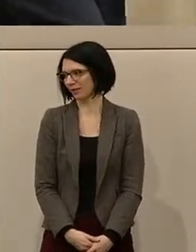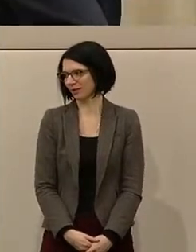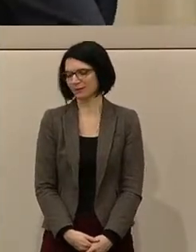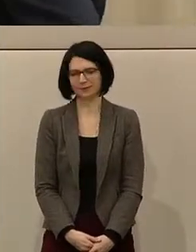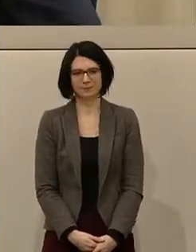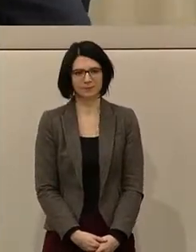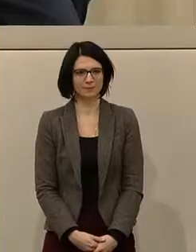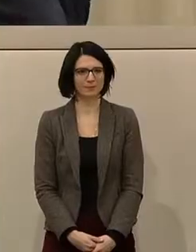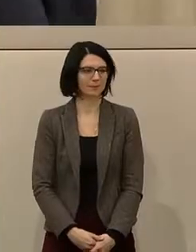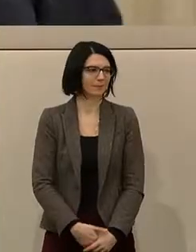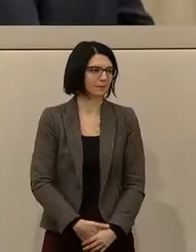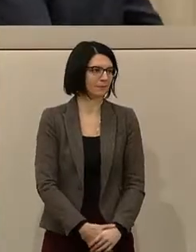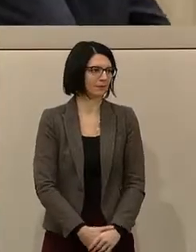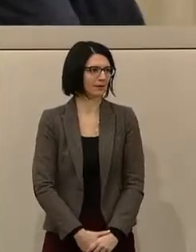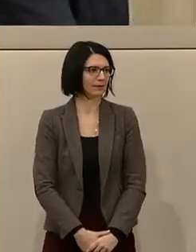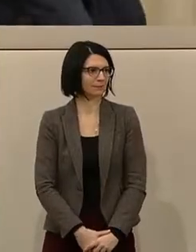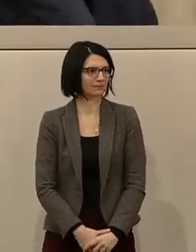Reihen der SPÖ.